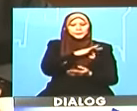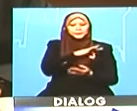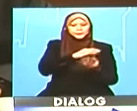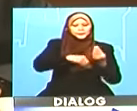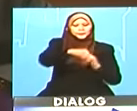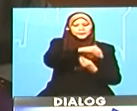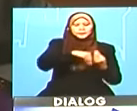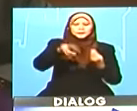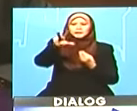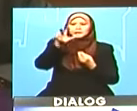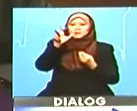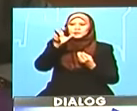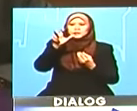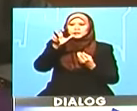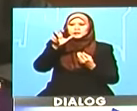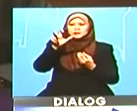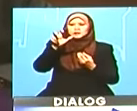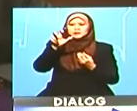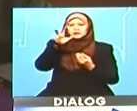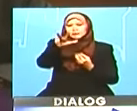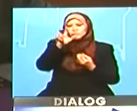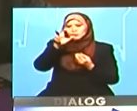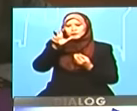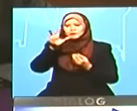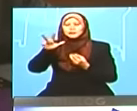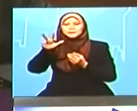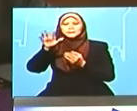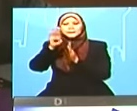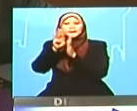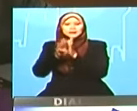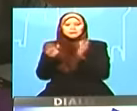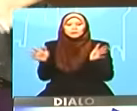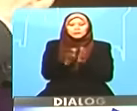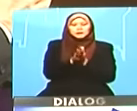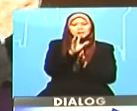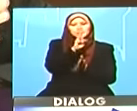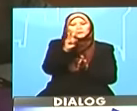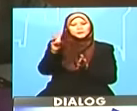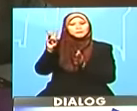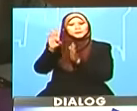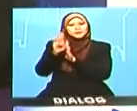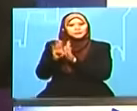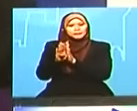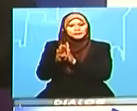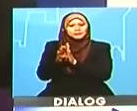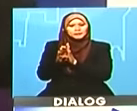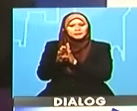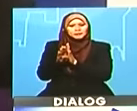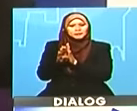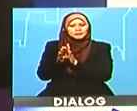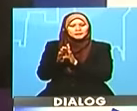pulangan sebanyak 330 bilion. Jadi kita ada 2.6 bilion. Okay. Dan ini dibawa di redeem,